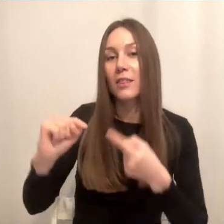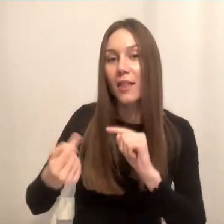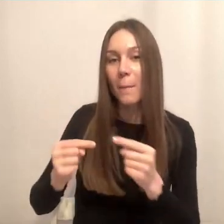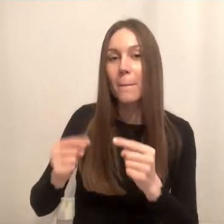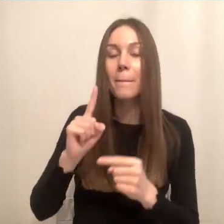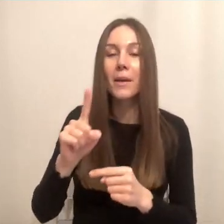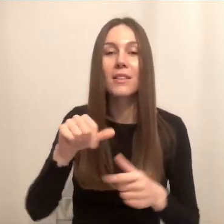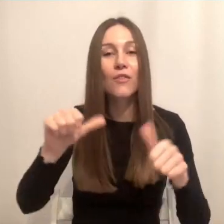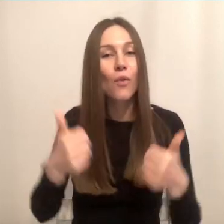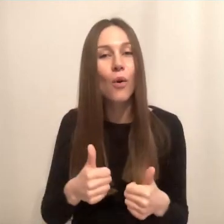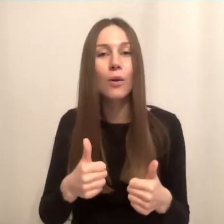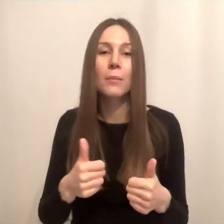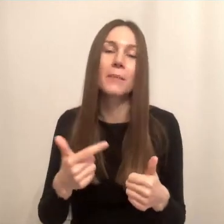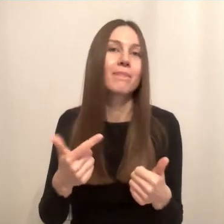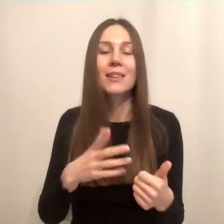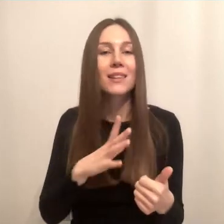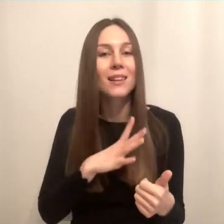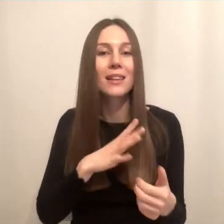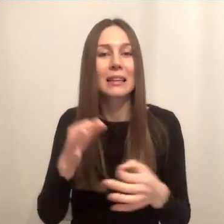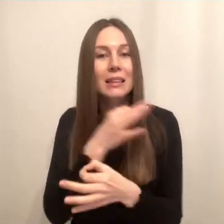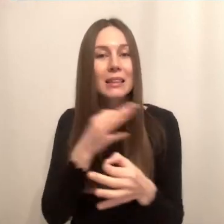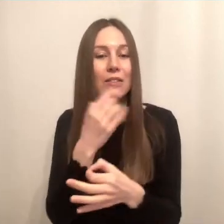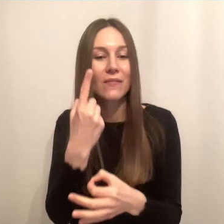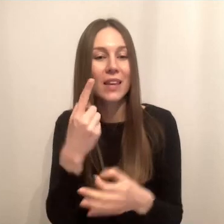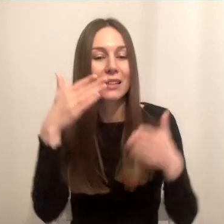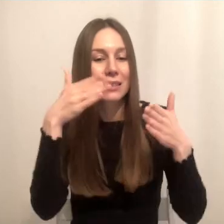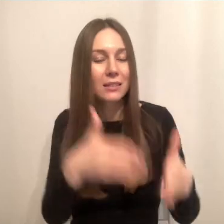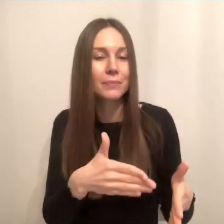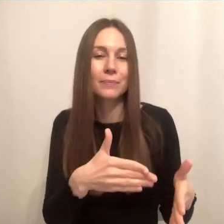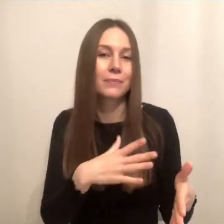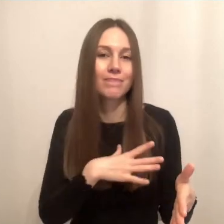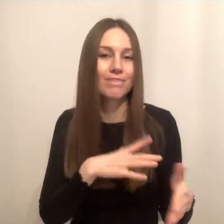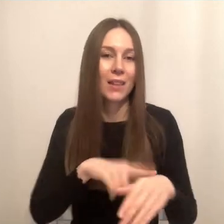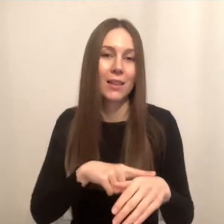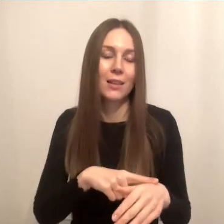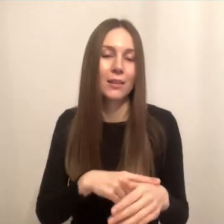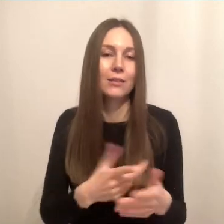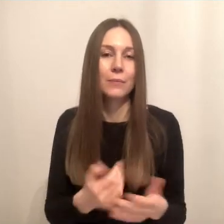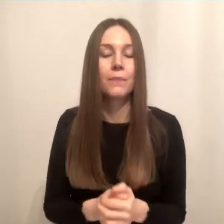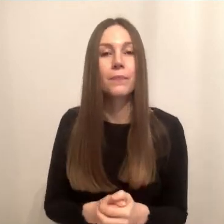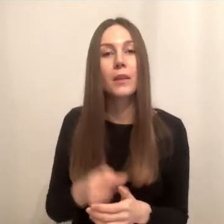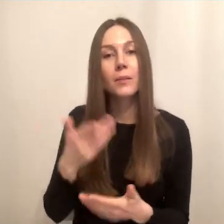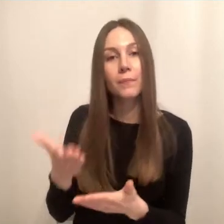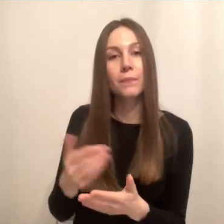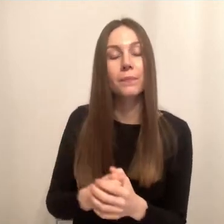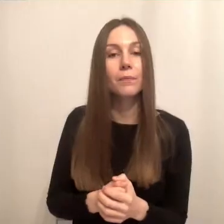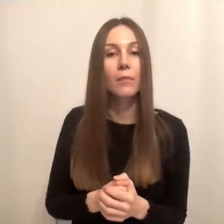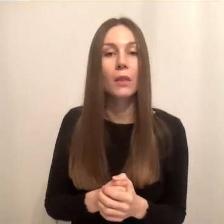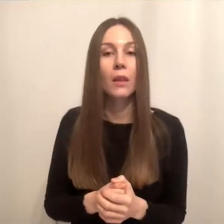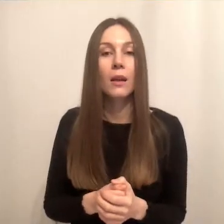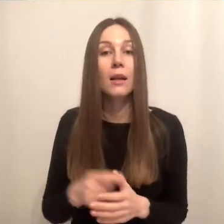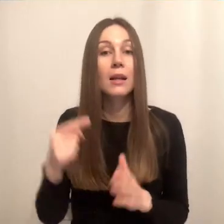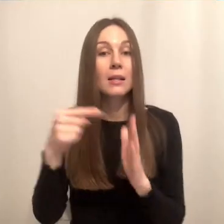labai gilyn ir įsidiskutuoti apie vieną konkretų aspektą. Prašau, ponia Ramūnai. Skaidrumo balas ir... Skaidrumo balas, čia